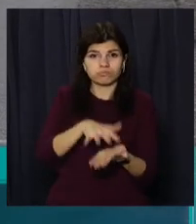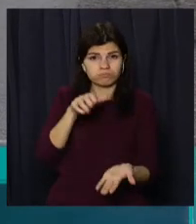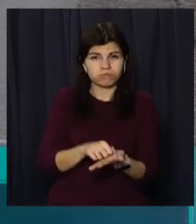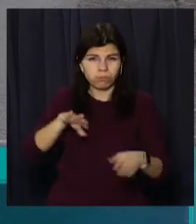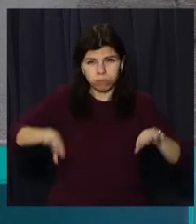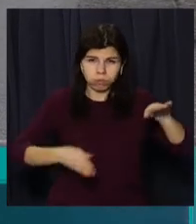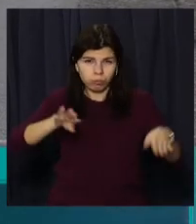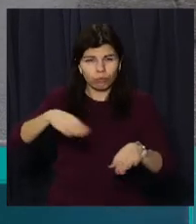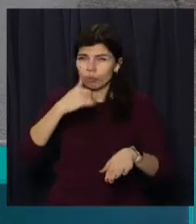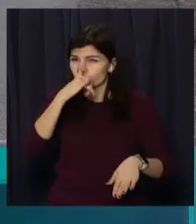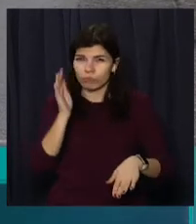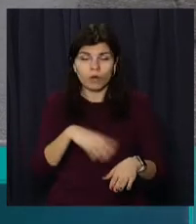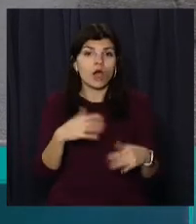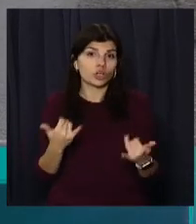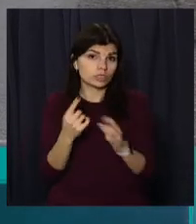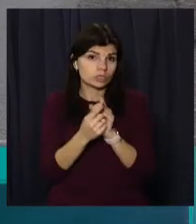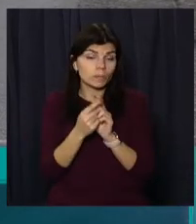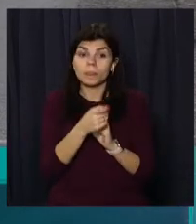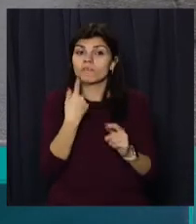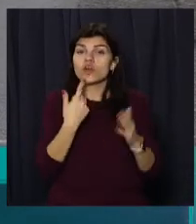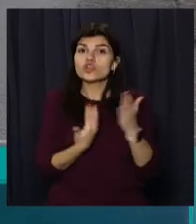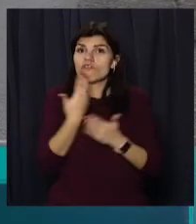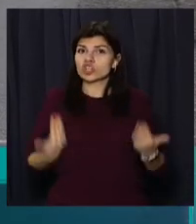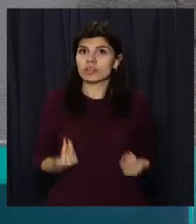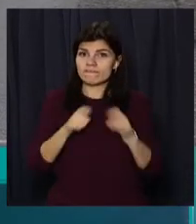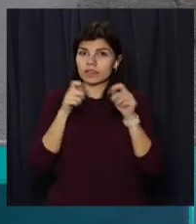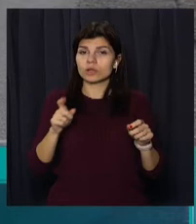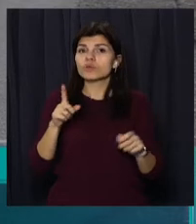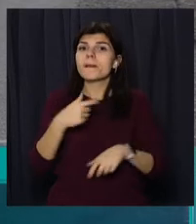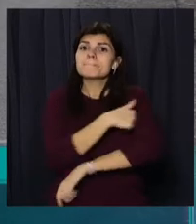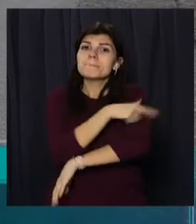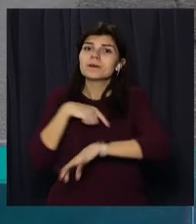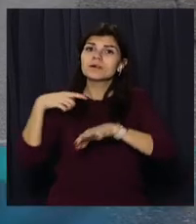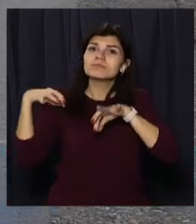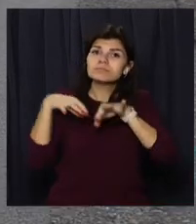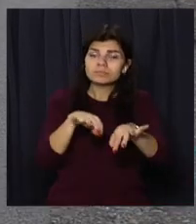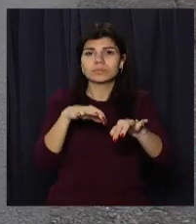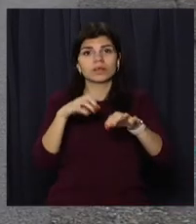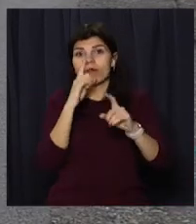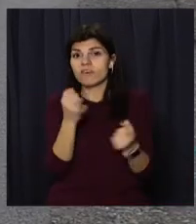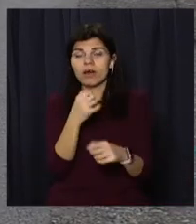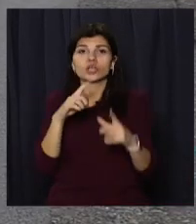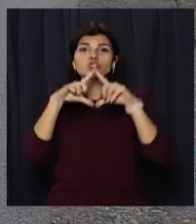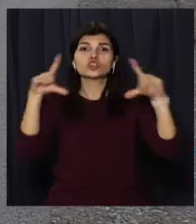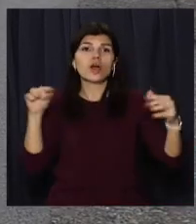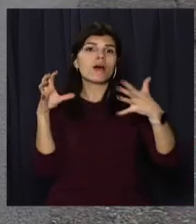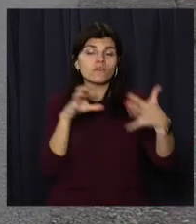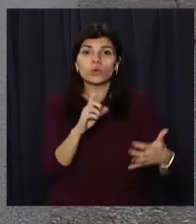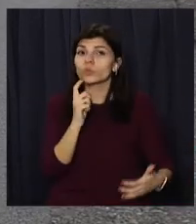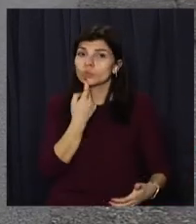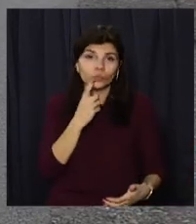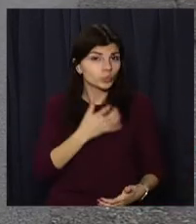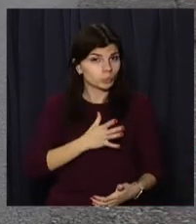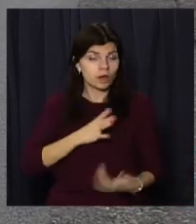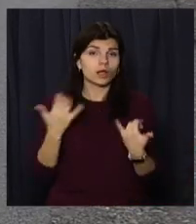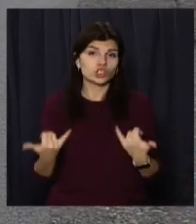взагалі дороги не було. Тут неможливо було добиратися ні медичній допомозі, ні шкільним автобусом. На сьогоднішній день ми маємо